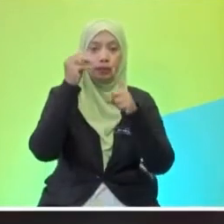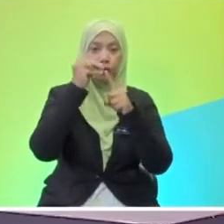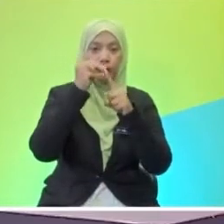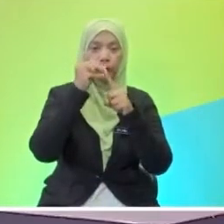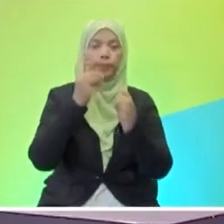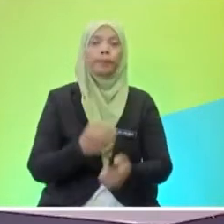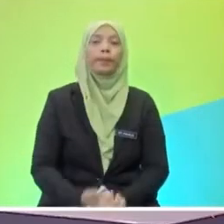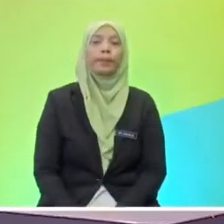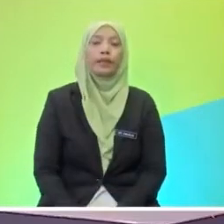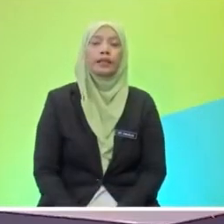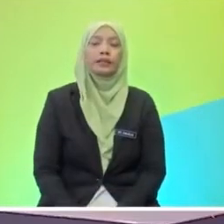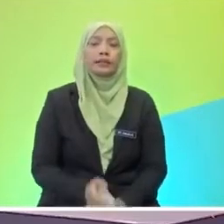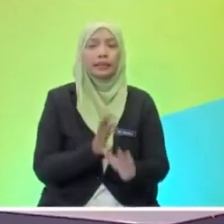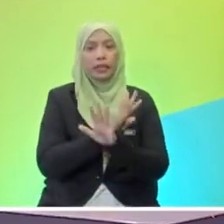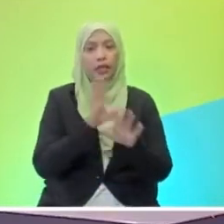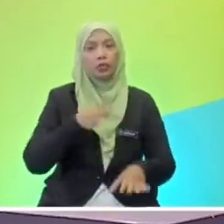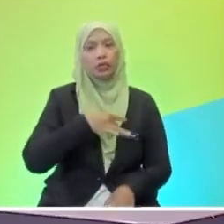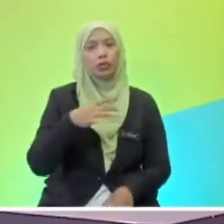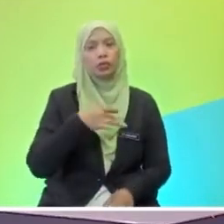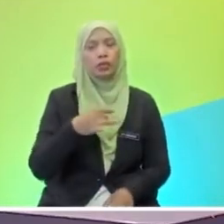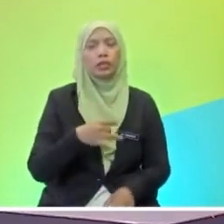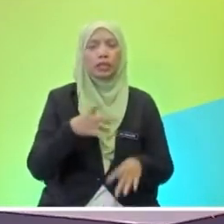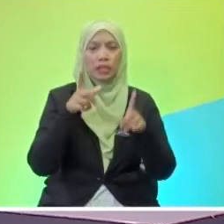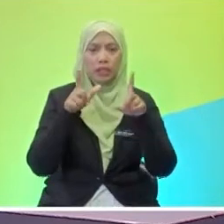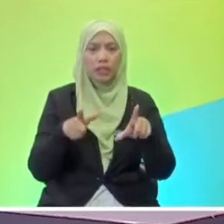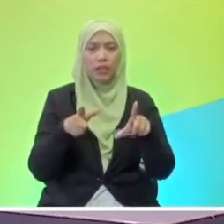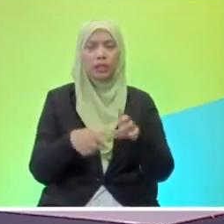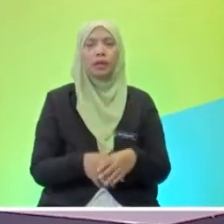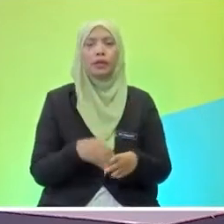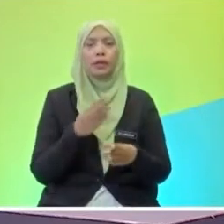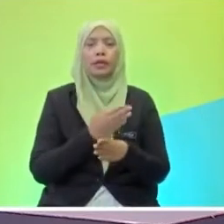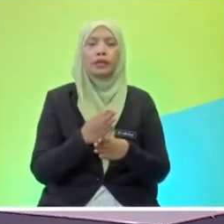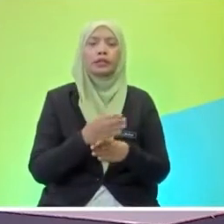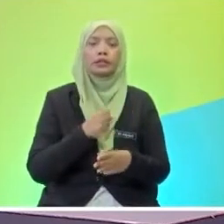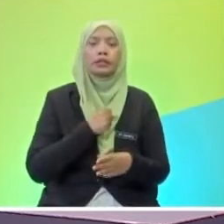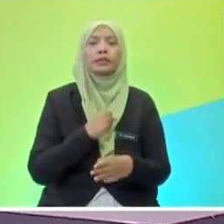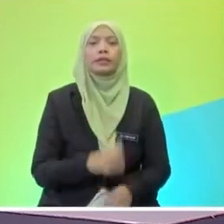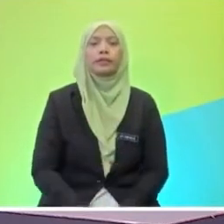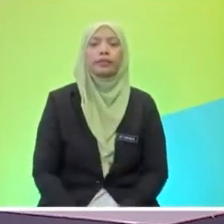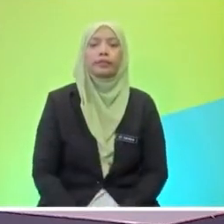jadi kita jangan suka-suka letak sendiri dalam ditetapkan